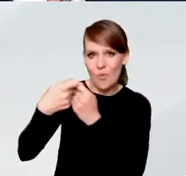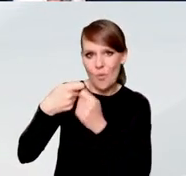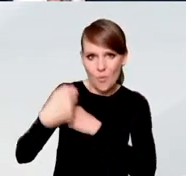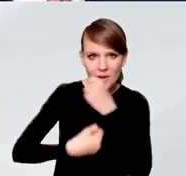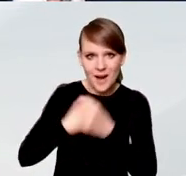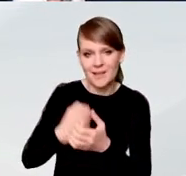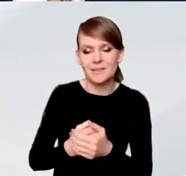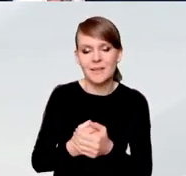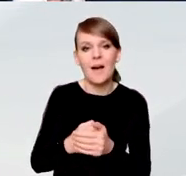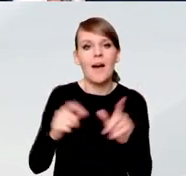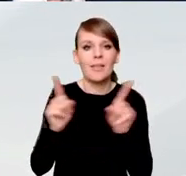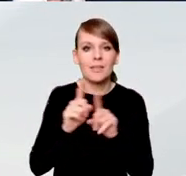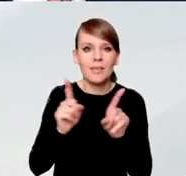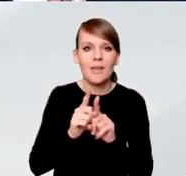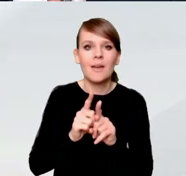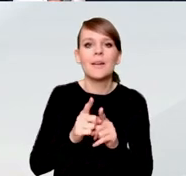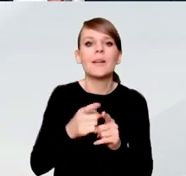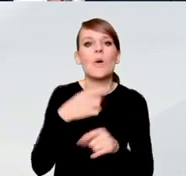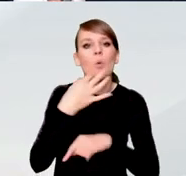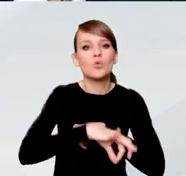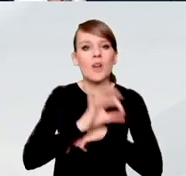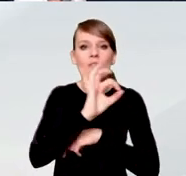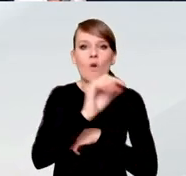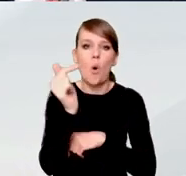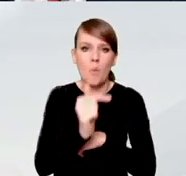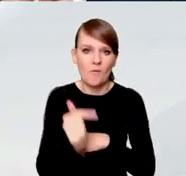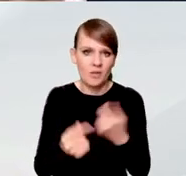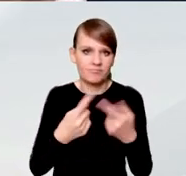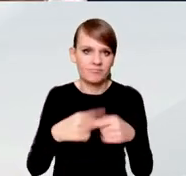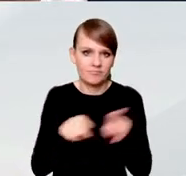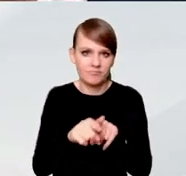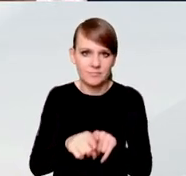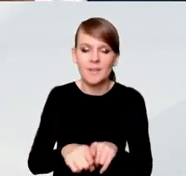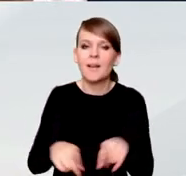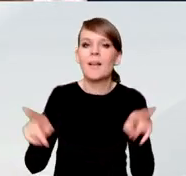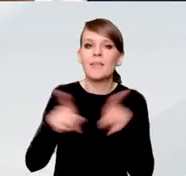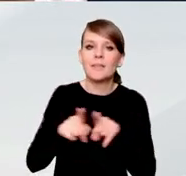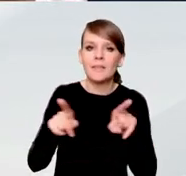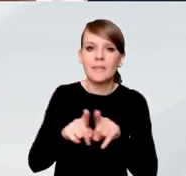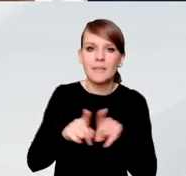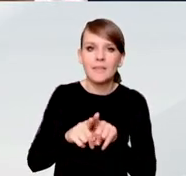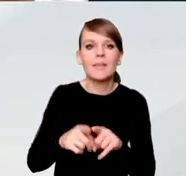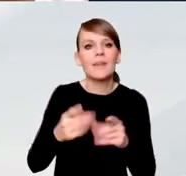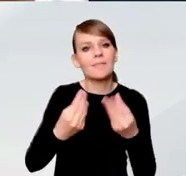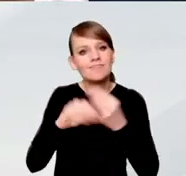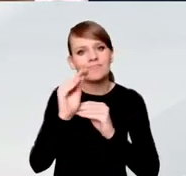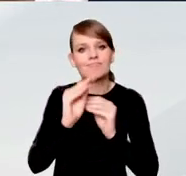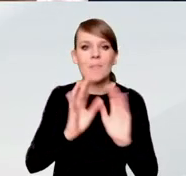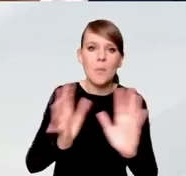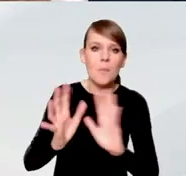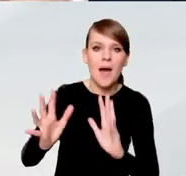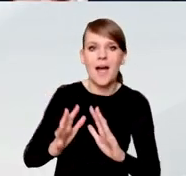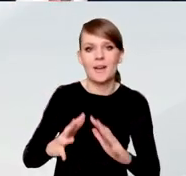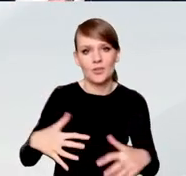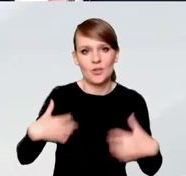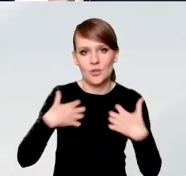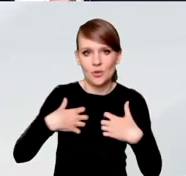wypełnianiem statutowych obowiązków uczelni czy z rosnącą dbałością o stan środowiska